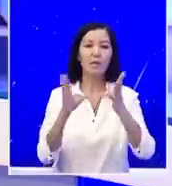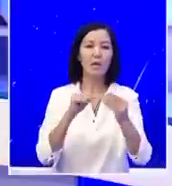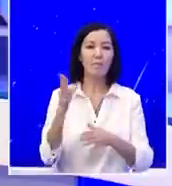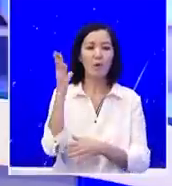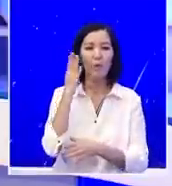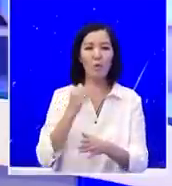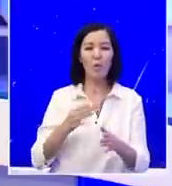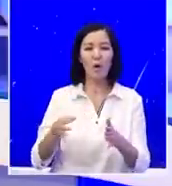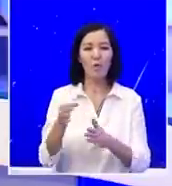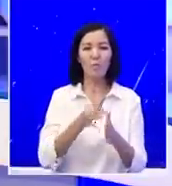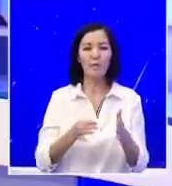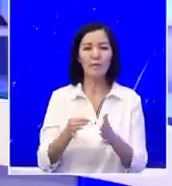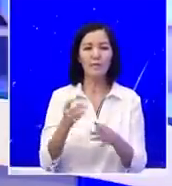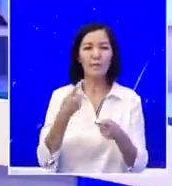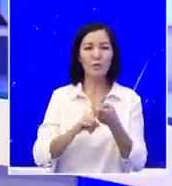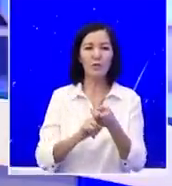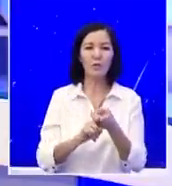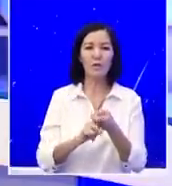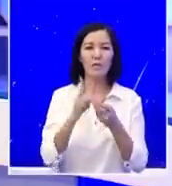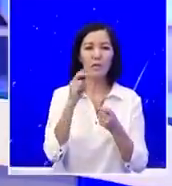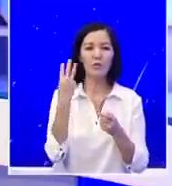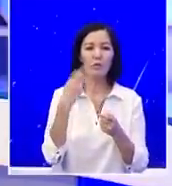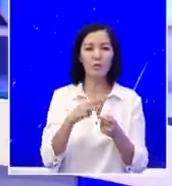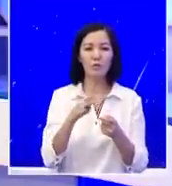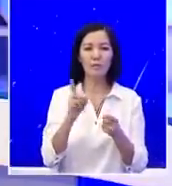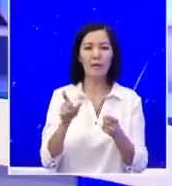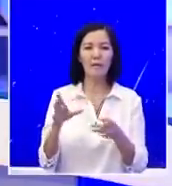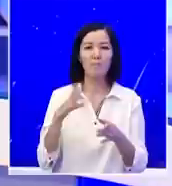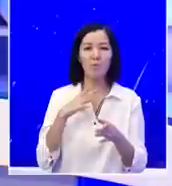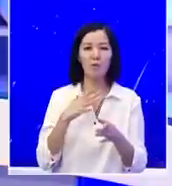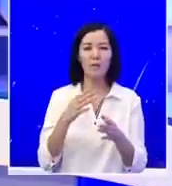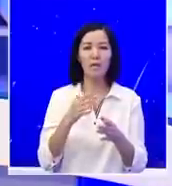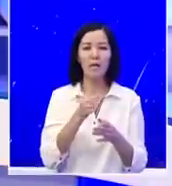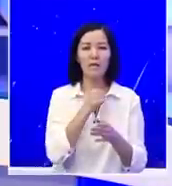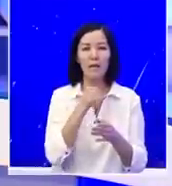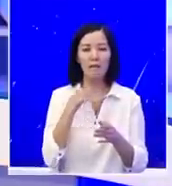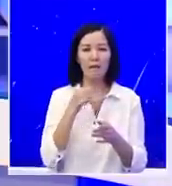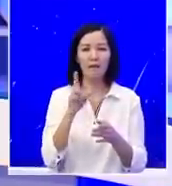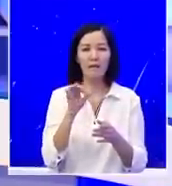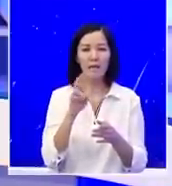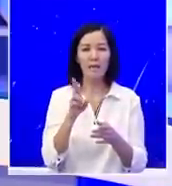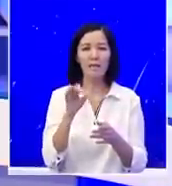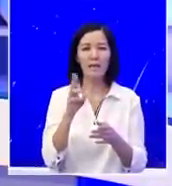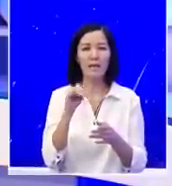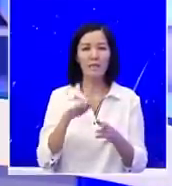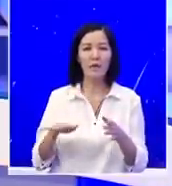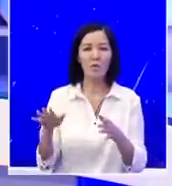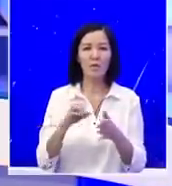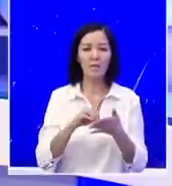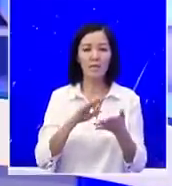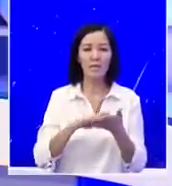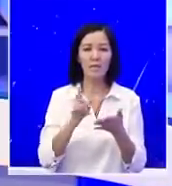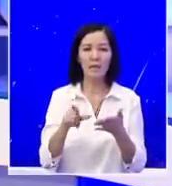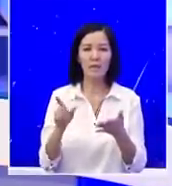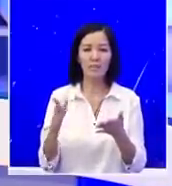Жалпы облыста инфекцияны жұқтырғандар саны 230-дан асты. Соңғы тәулікте Талғар, Кеген, Қарасай аудандарында да тіркеліп